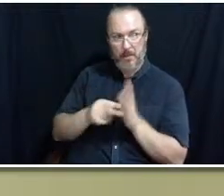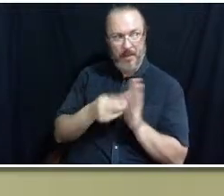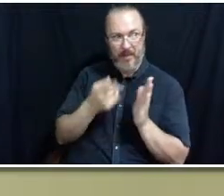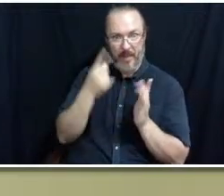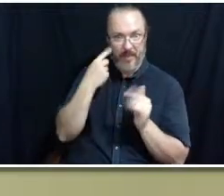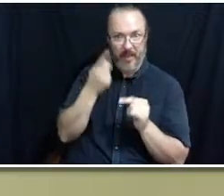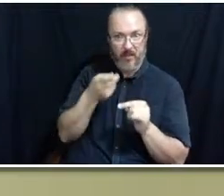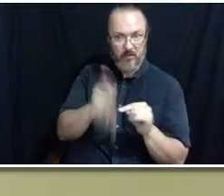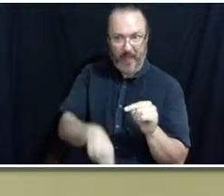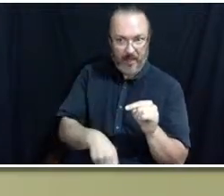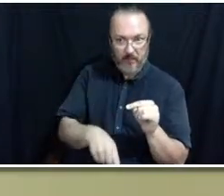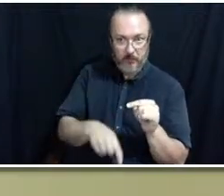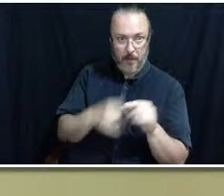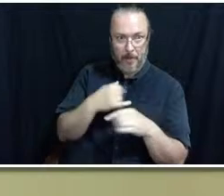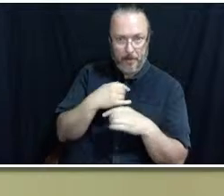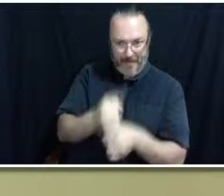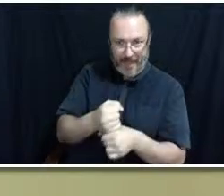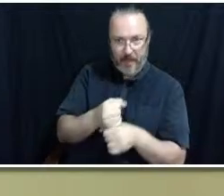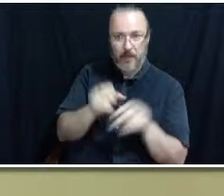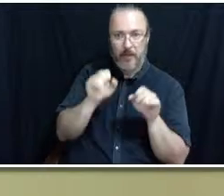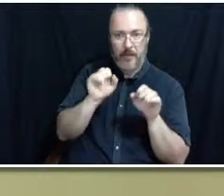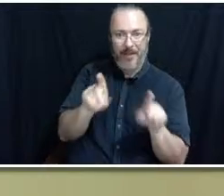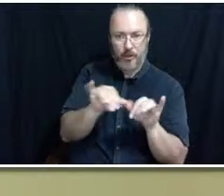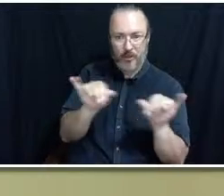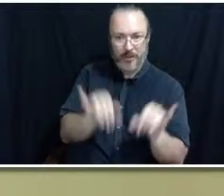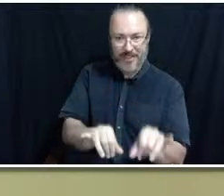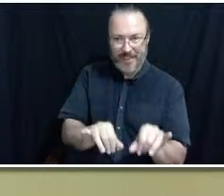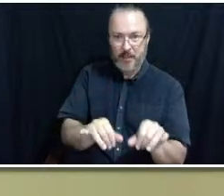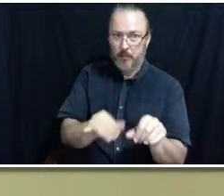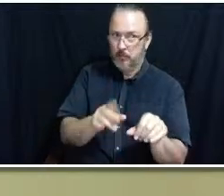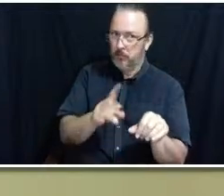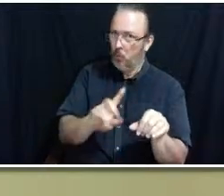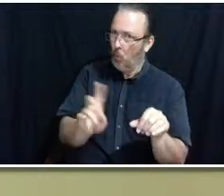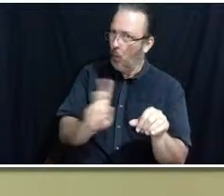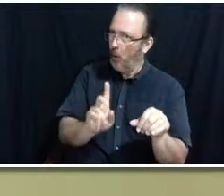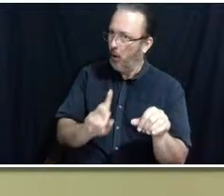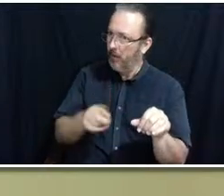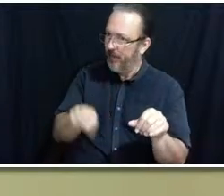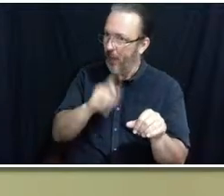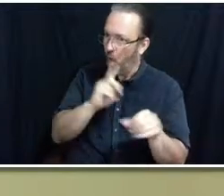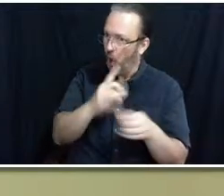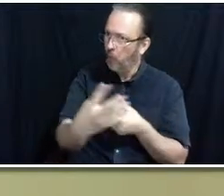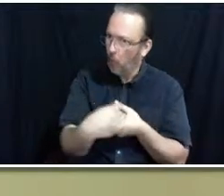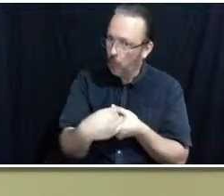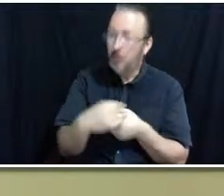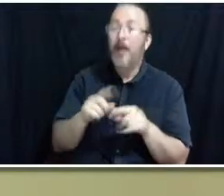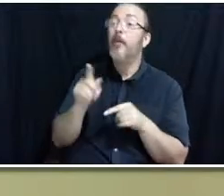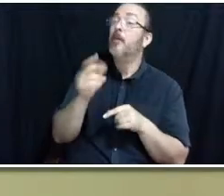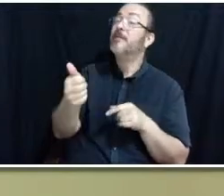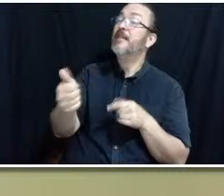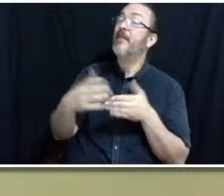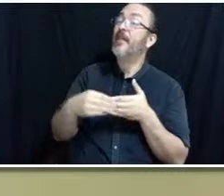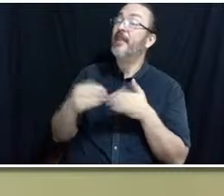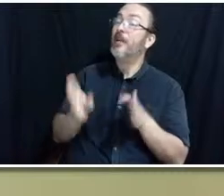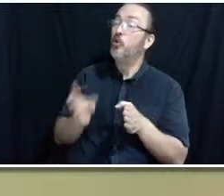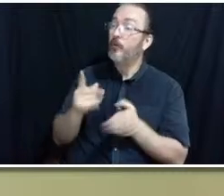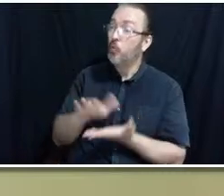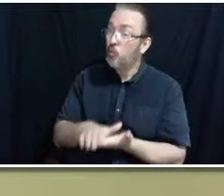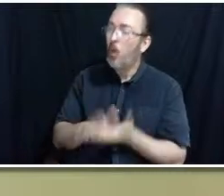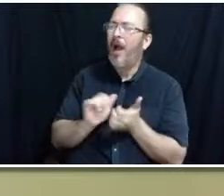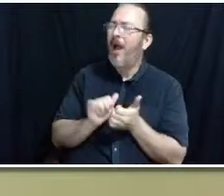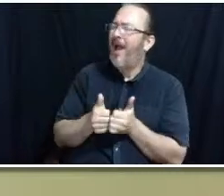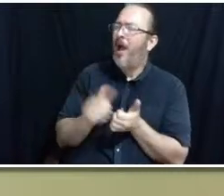qu'il est possible et souhaitable de rendre les systèmes d'éducation et les écoles véritablement inclusives. En tant que chef d'établissement scolaire, pouvez-vous nous dire comment votre école,